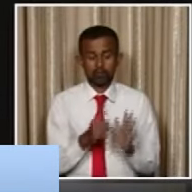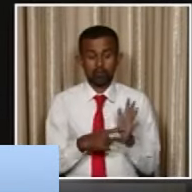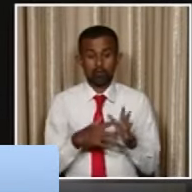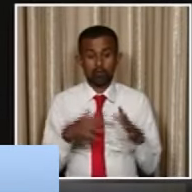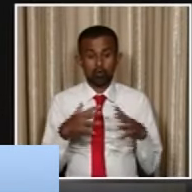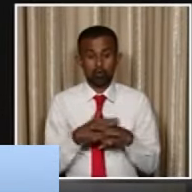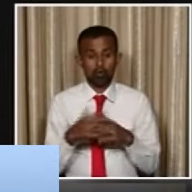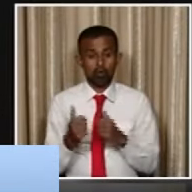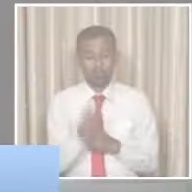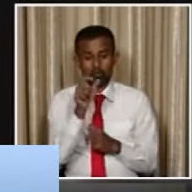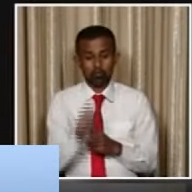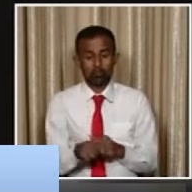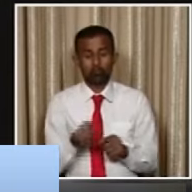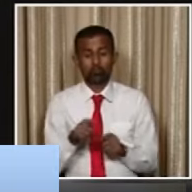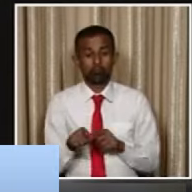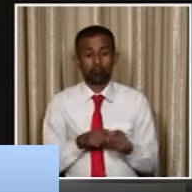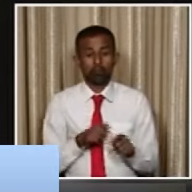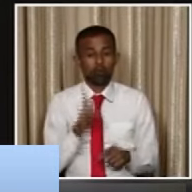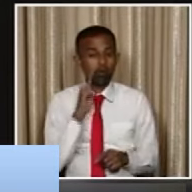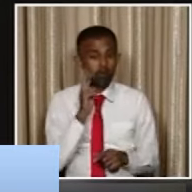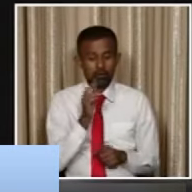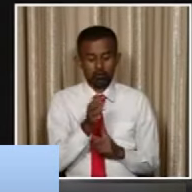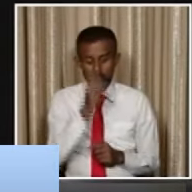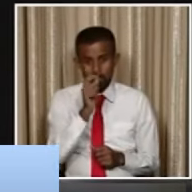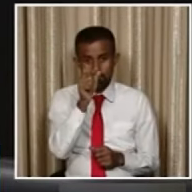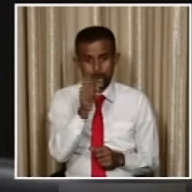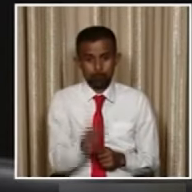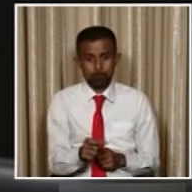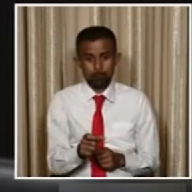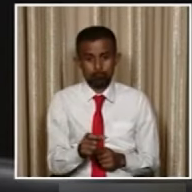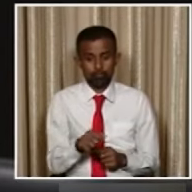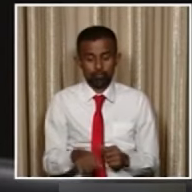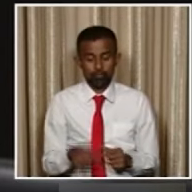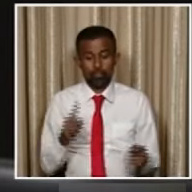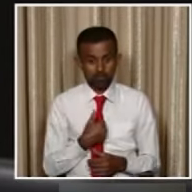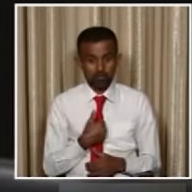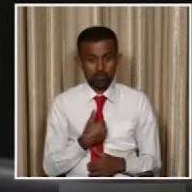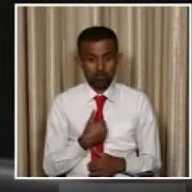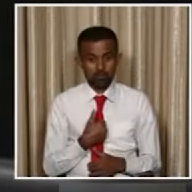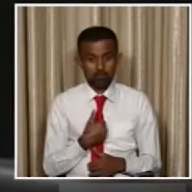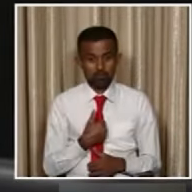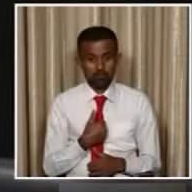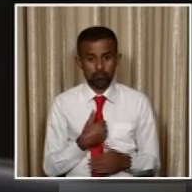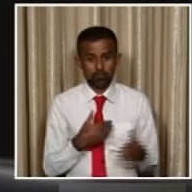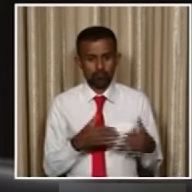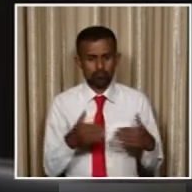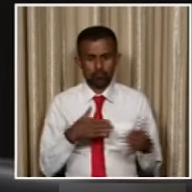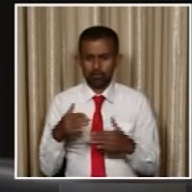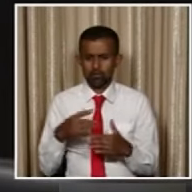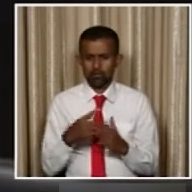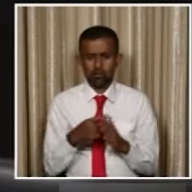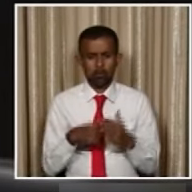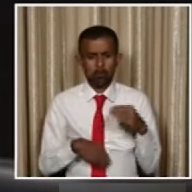කරලා තියෙන අපේක්ෂකය ලෙස තමයි රනිල් වික්‍රමසිංහ ජනාධිපතිතුමා මේ වර මැතිවරණයට ඉදිරිපත් වෙන්නේ. විවිධ මැතිවරණ